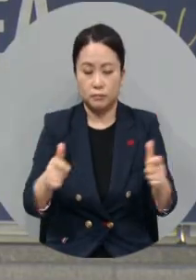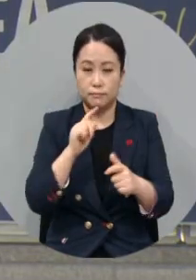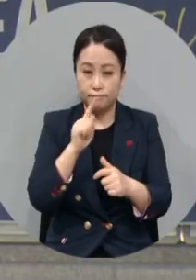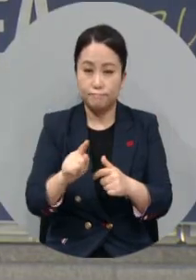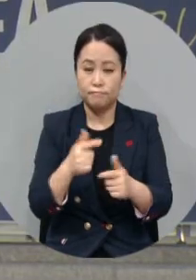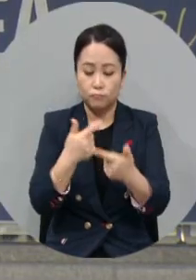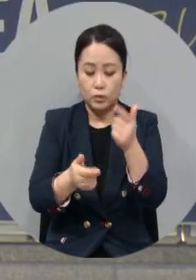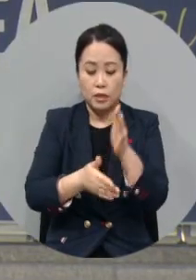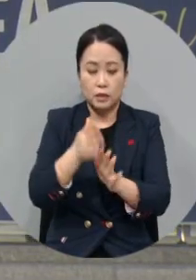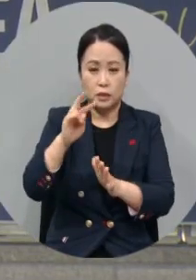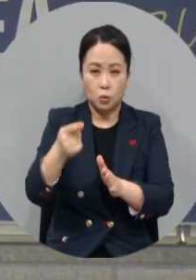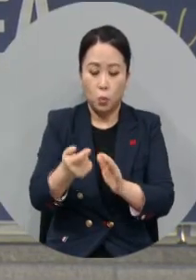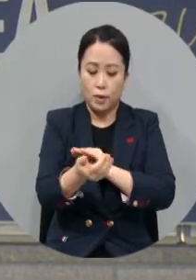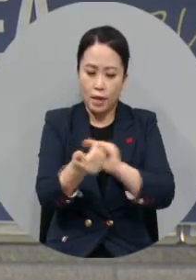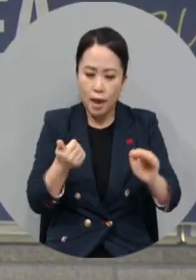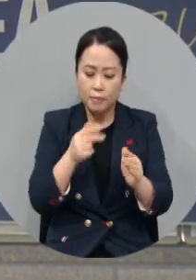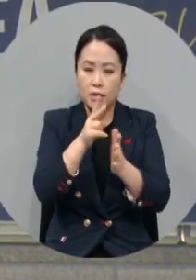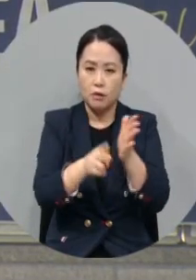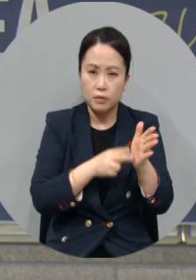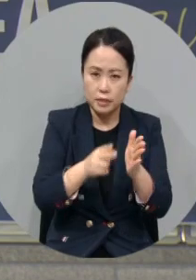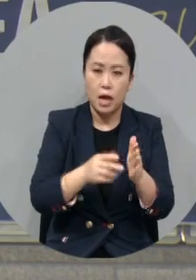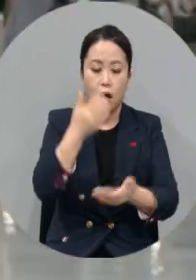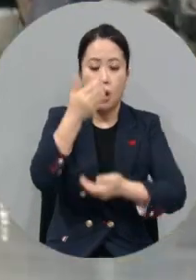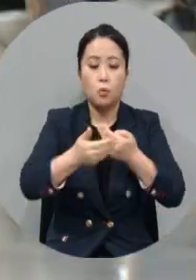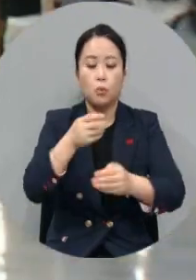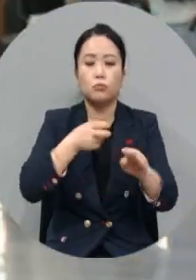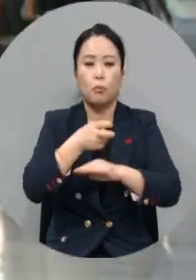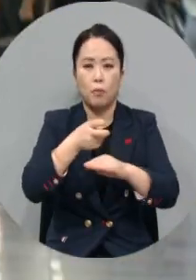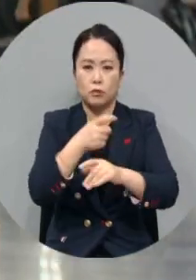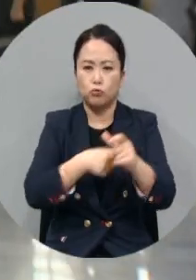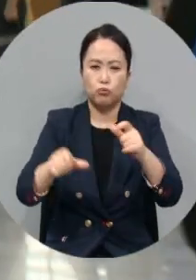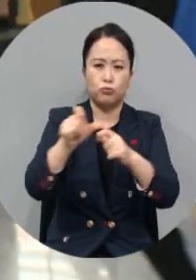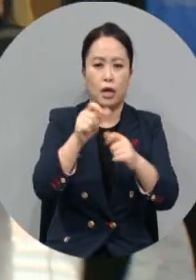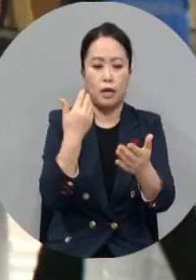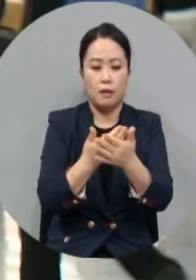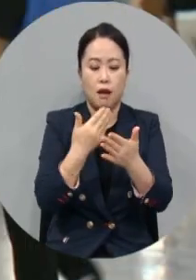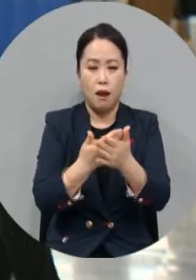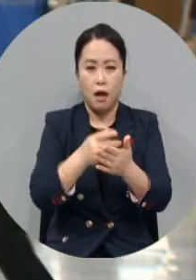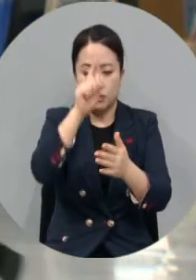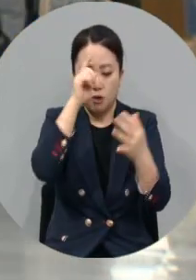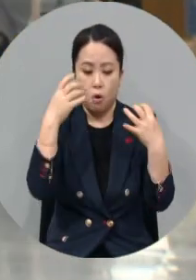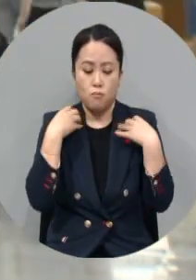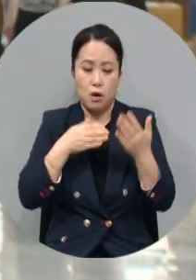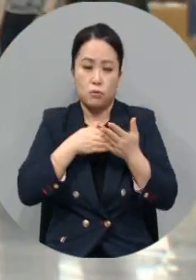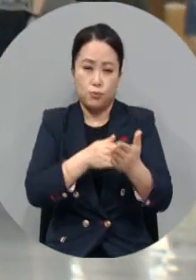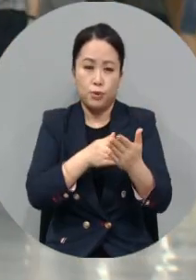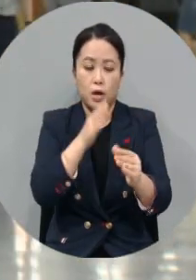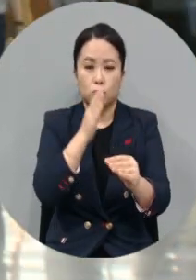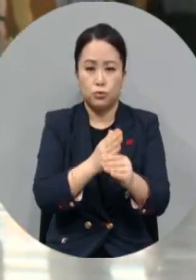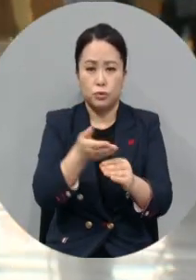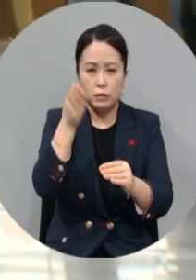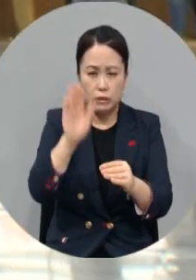부산시도 예비열차, 고속버스 추가 투입을 정부에 요청하고 있다고 밝혔지만 근본 해법은